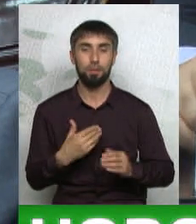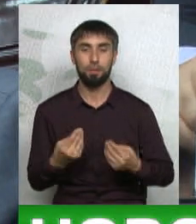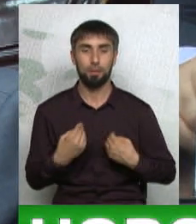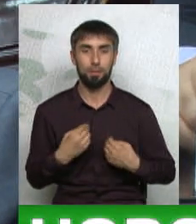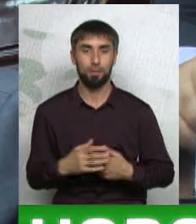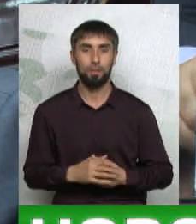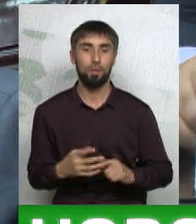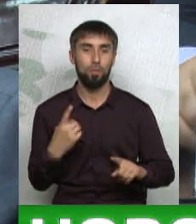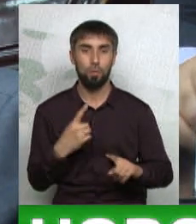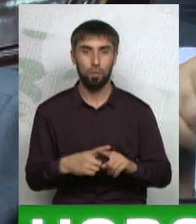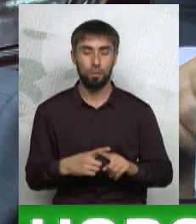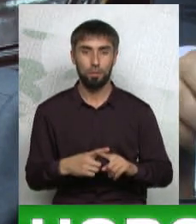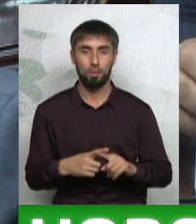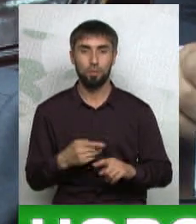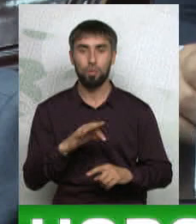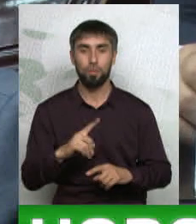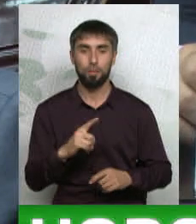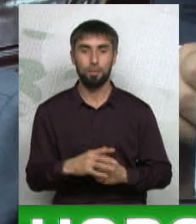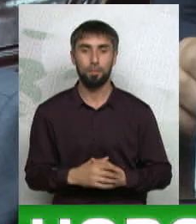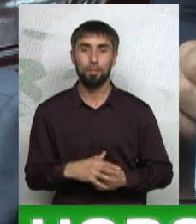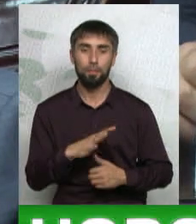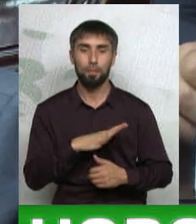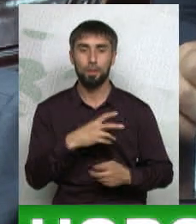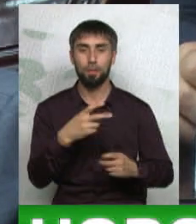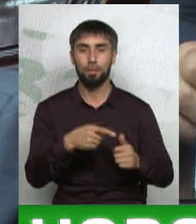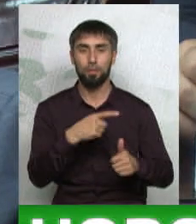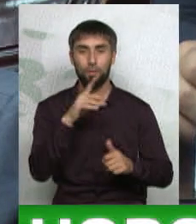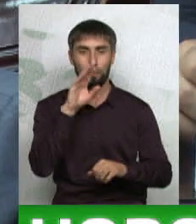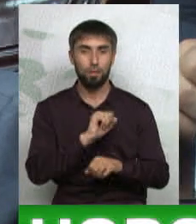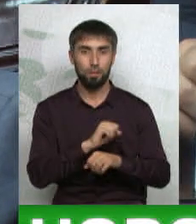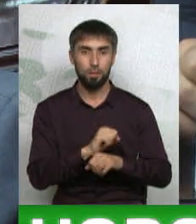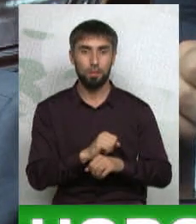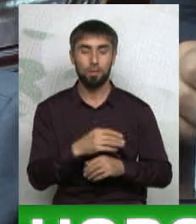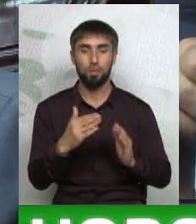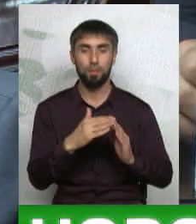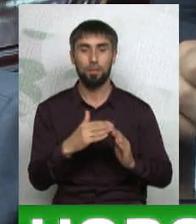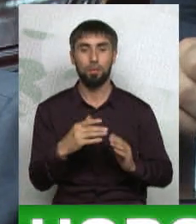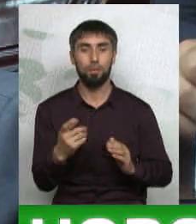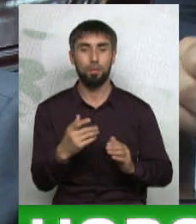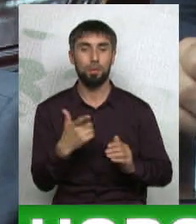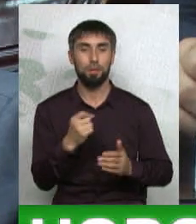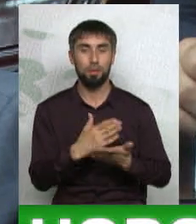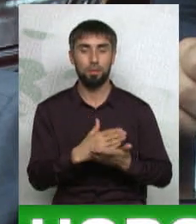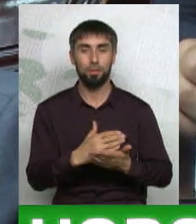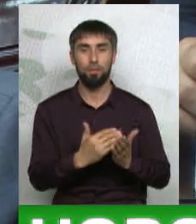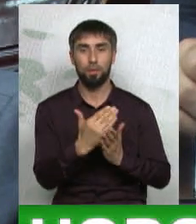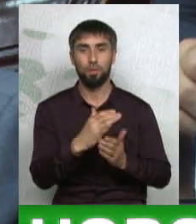даст плюс то, что были перебои домоводения, которые находятся на возмездии города Сунжа.